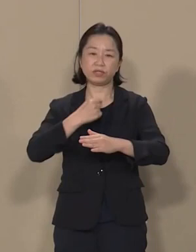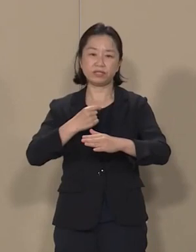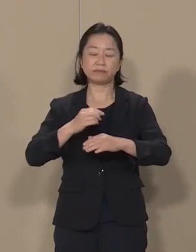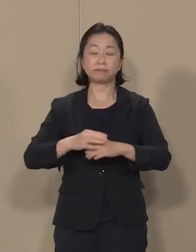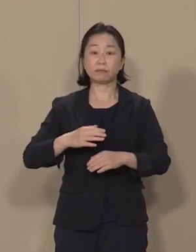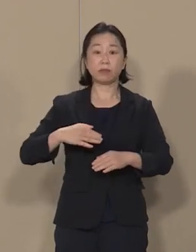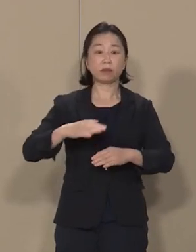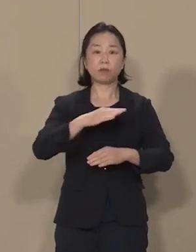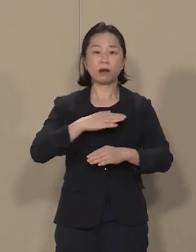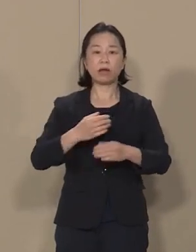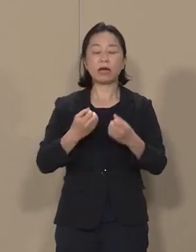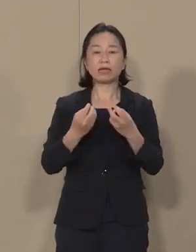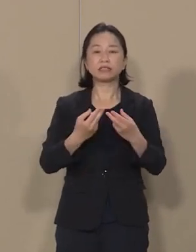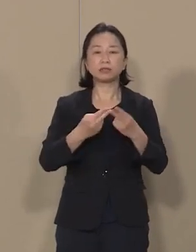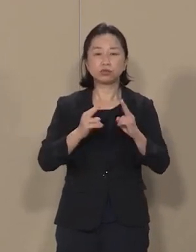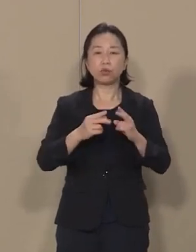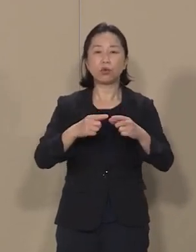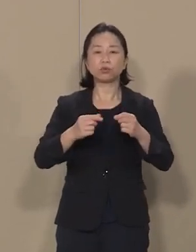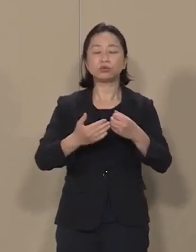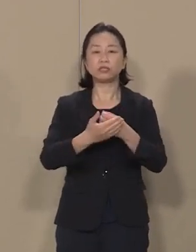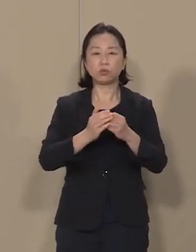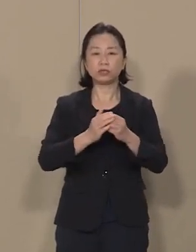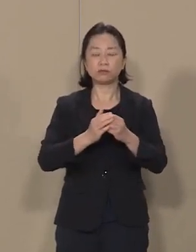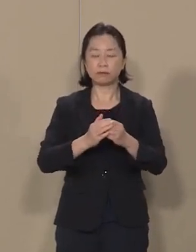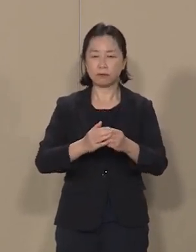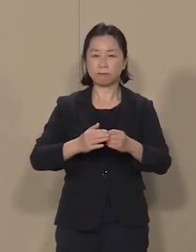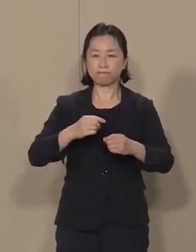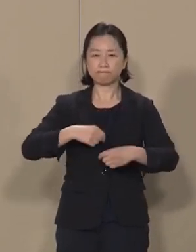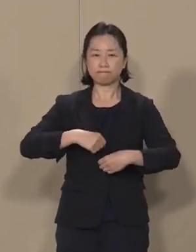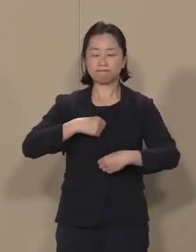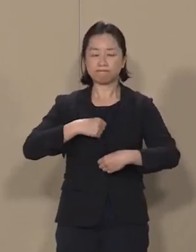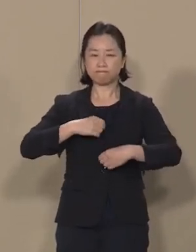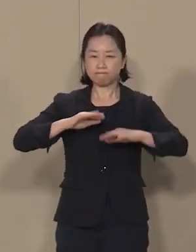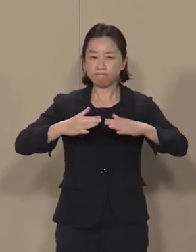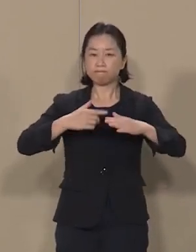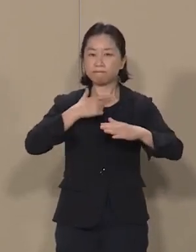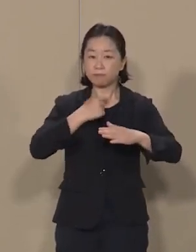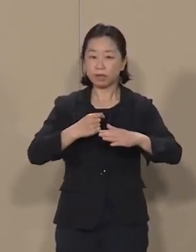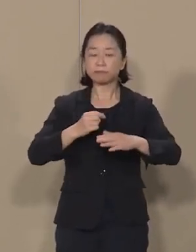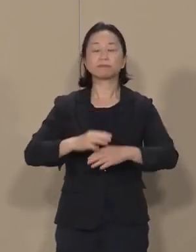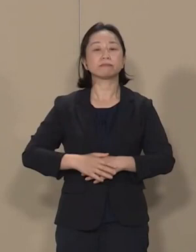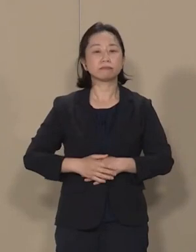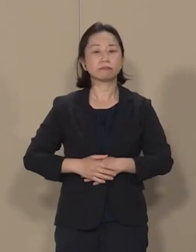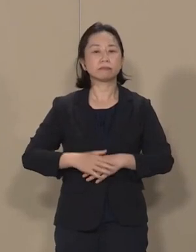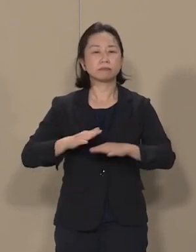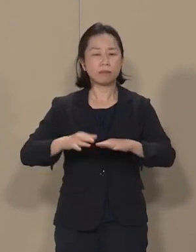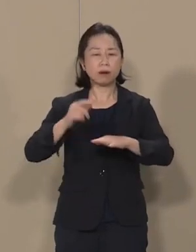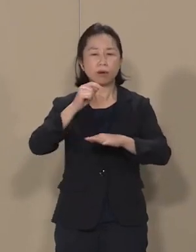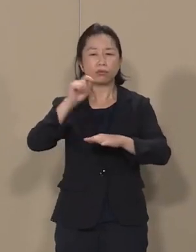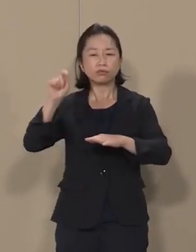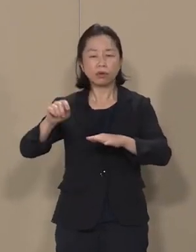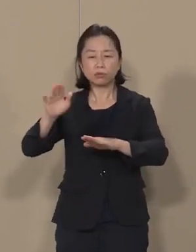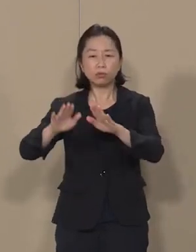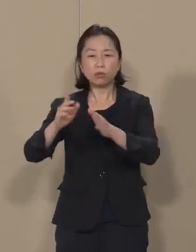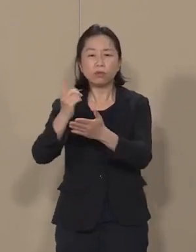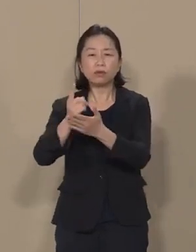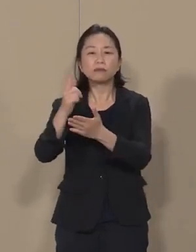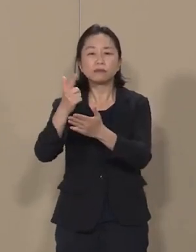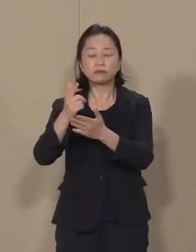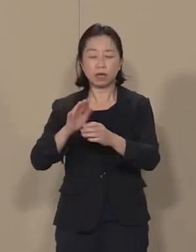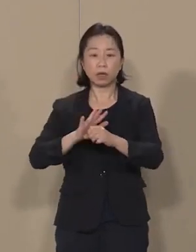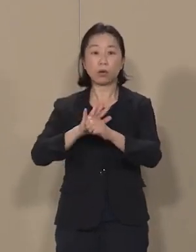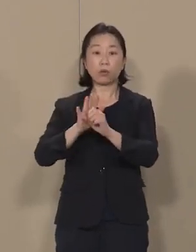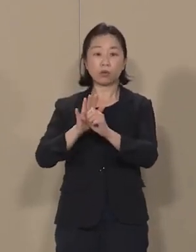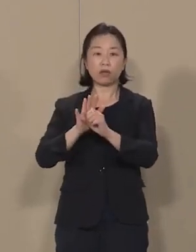国森は本気の議論をさせて頂きたいと思っていますそして現在このウクライナだけではなくコールなについても